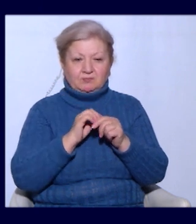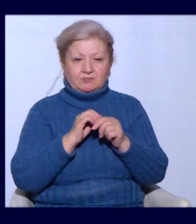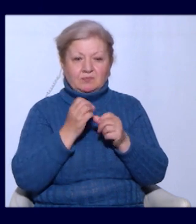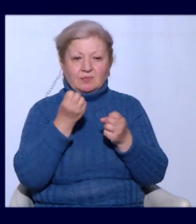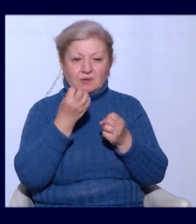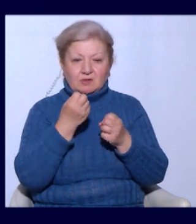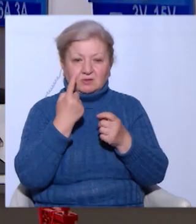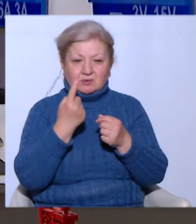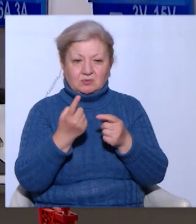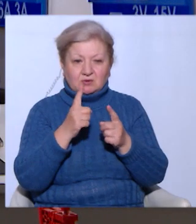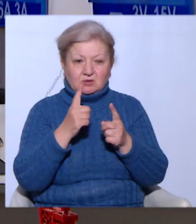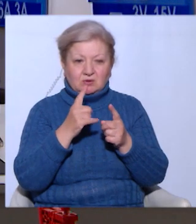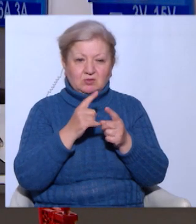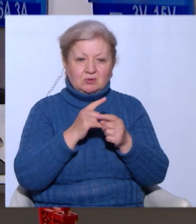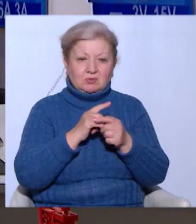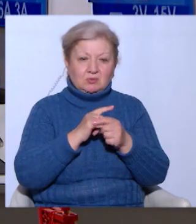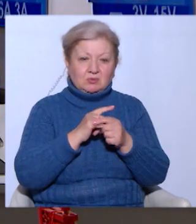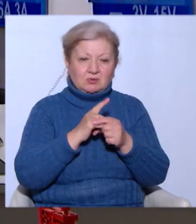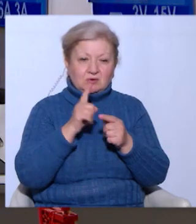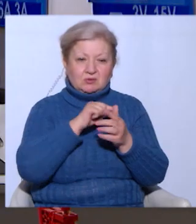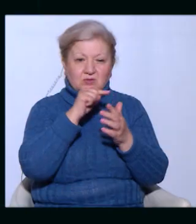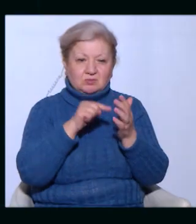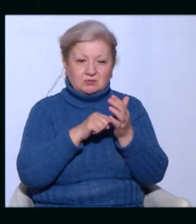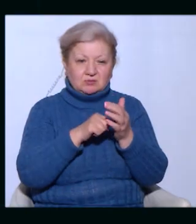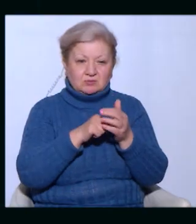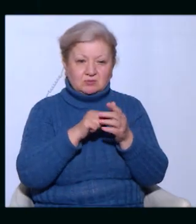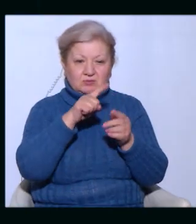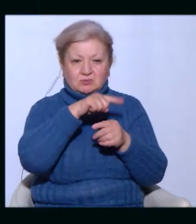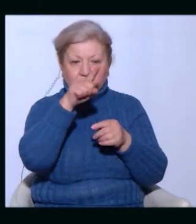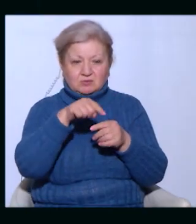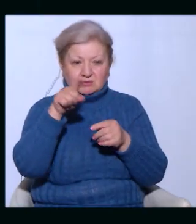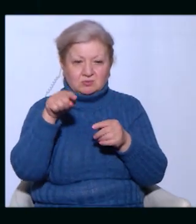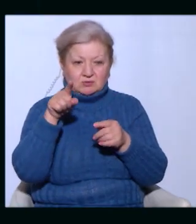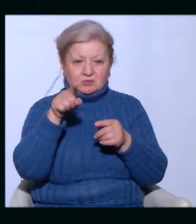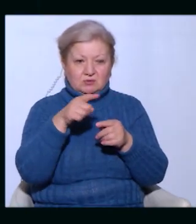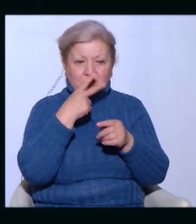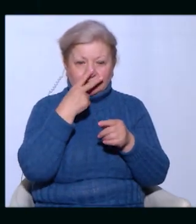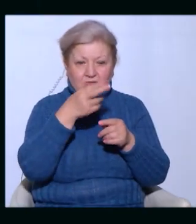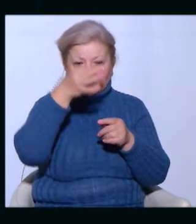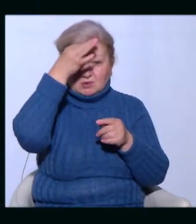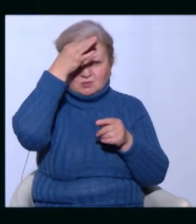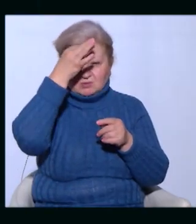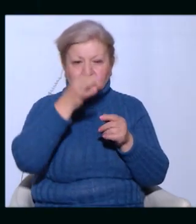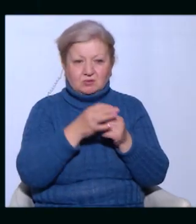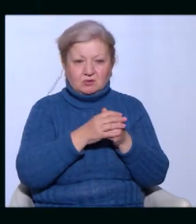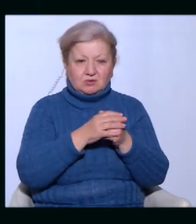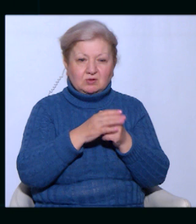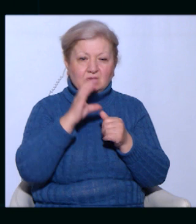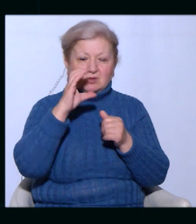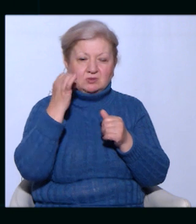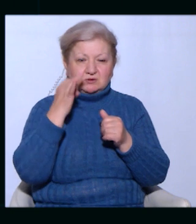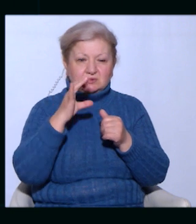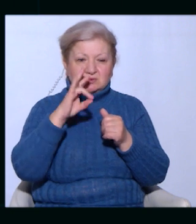კიდევ ერთი ტრიგონომეტრიული საკითხი, ტრიგონომეტრიული წრე. გავიხსენოთ სინუსი და